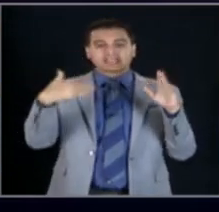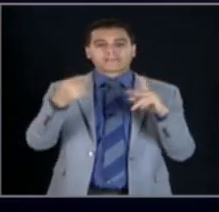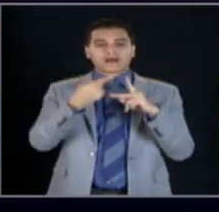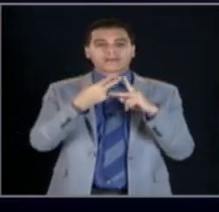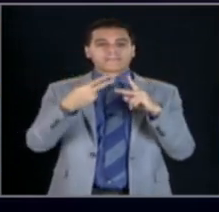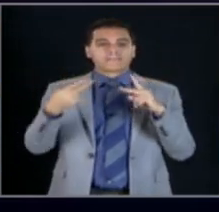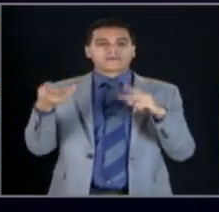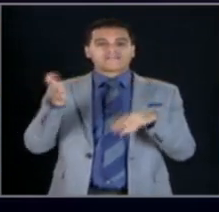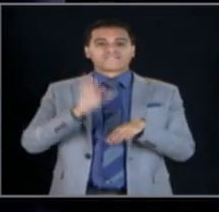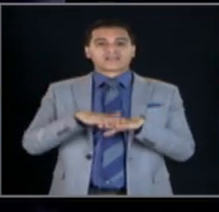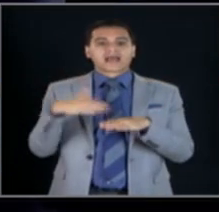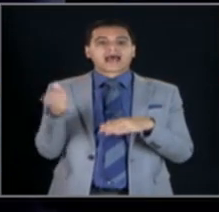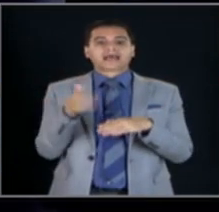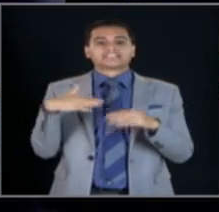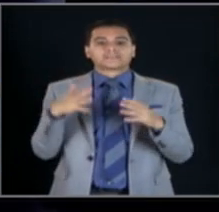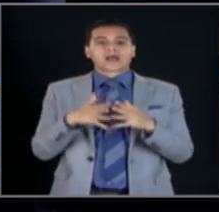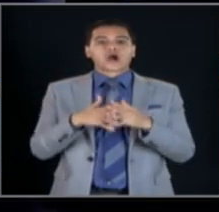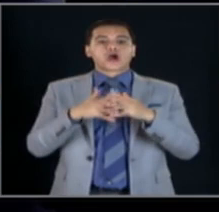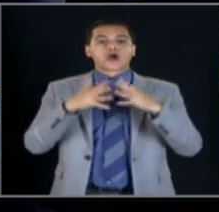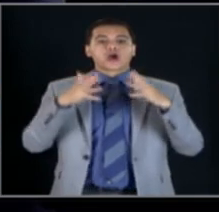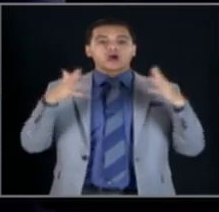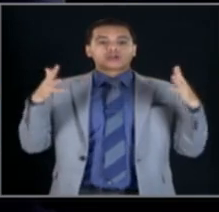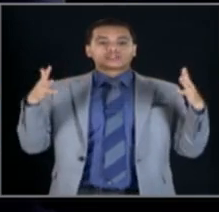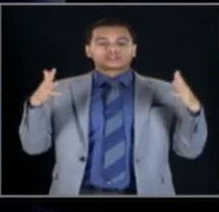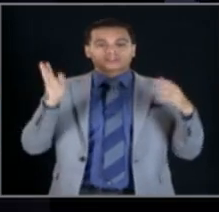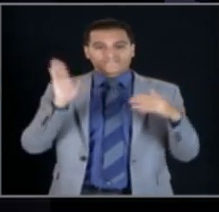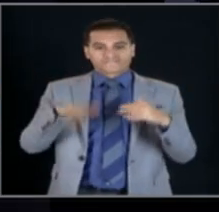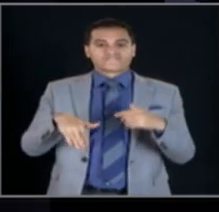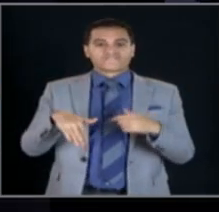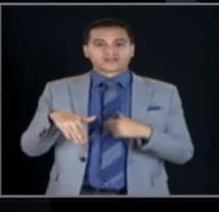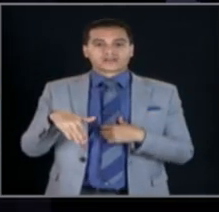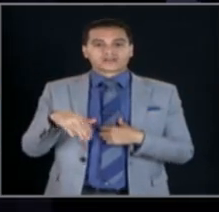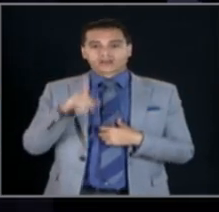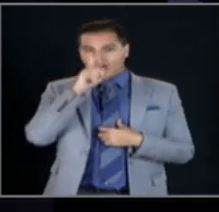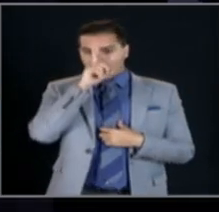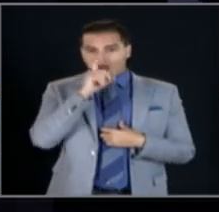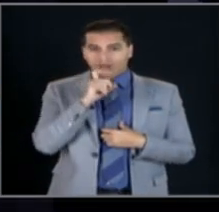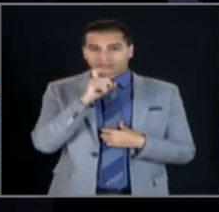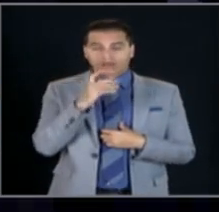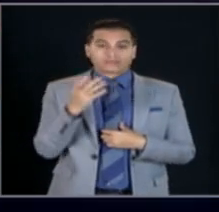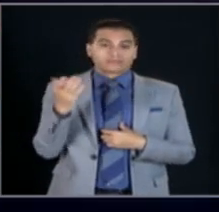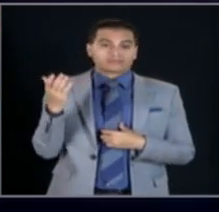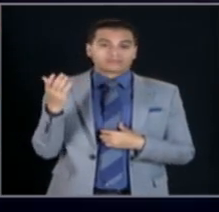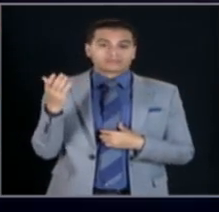منهم اسماك القرش فين بقى قطر قطر